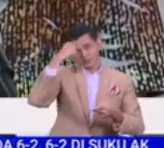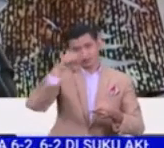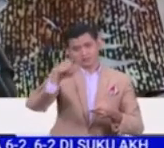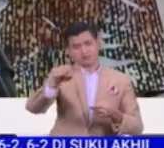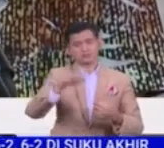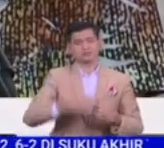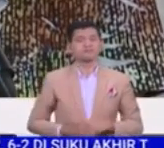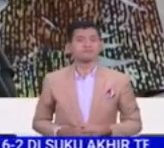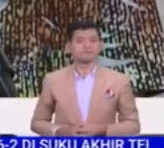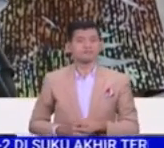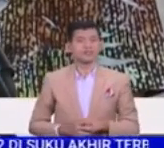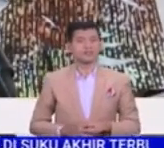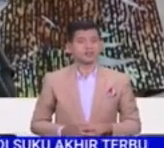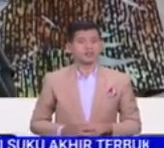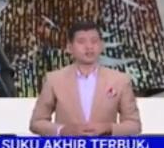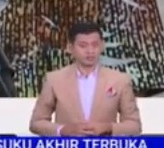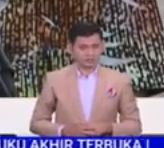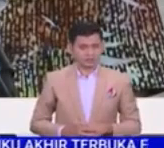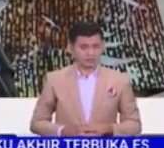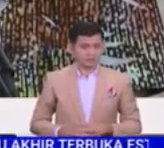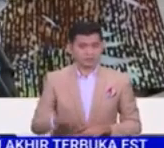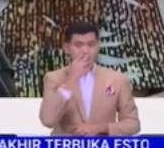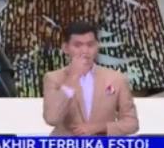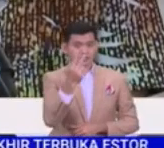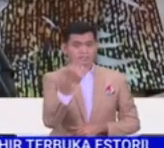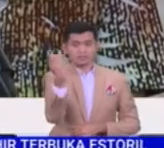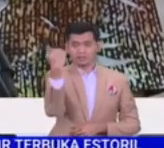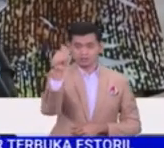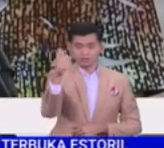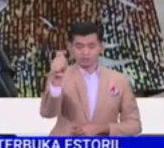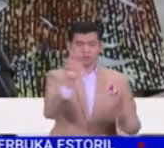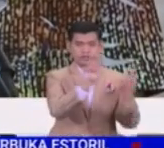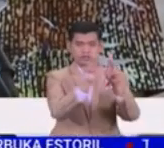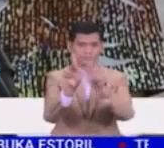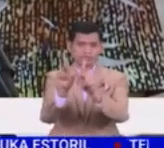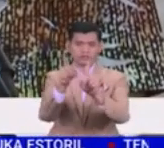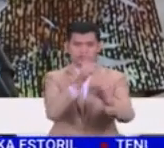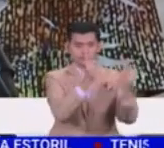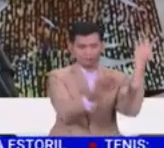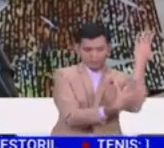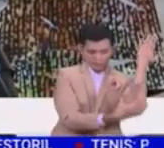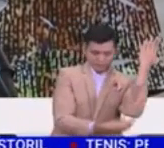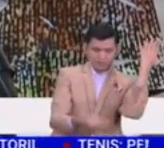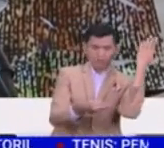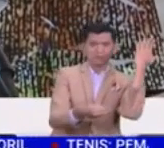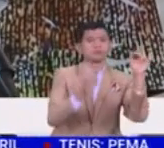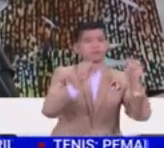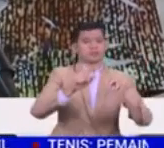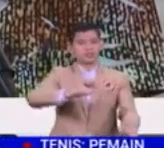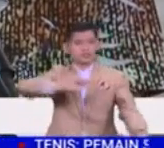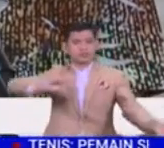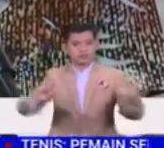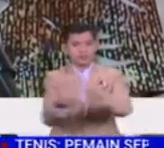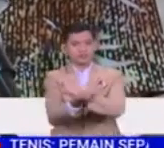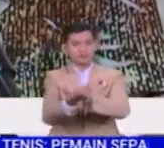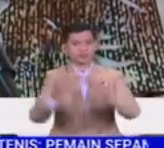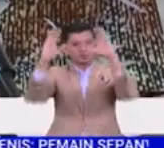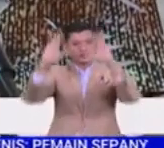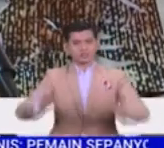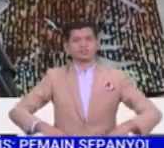mengeluarkan 10 buah kampung ini daripada miskin tegar akan dapat kita